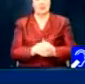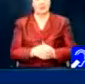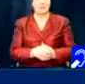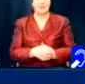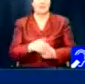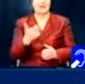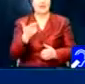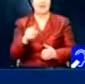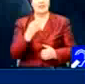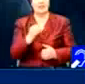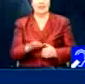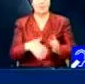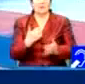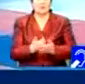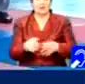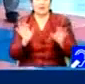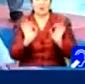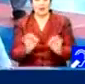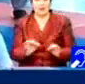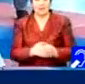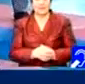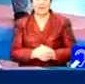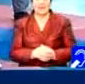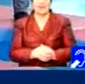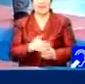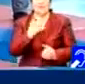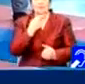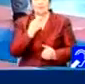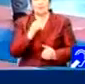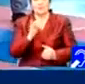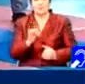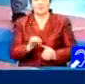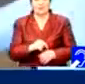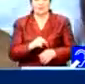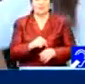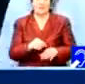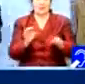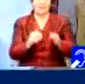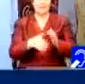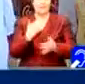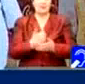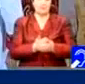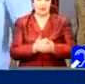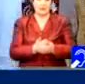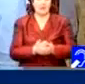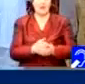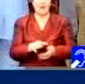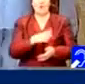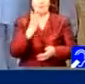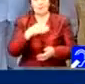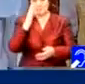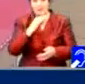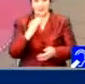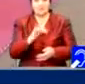la criterii principale, lovitură corectă, gardă frumoasă și punct corect. Principalii susținători ai sportivilor au fost părinții,